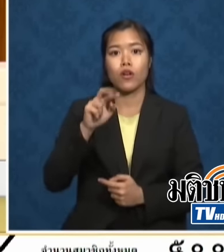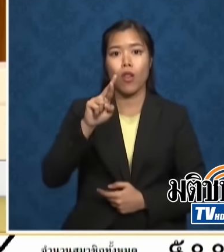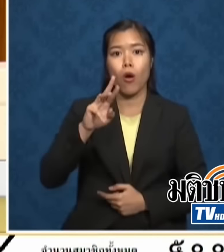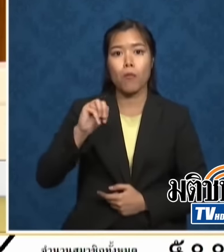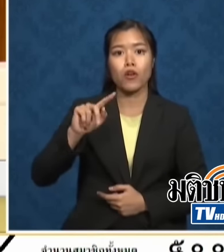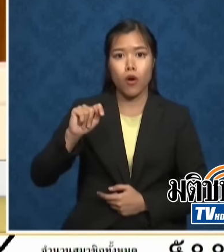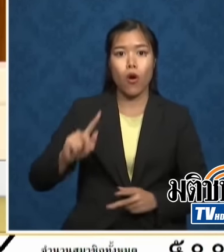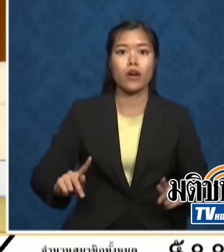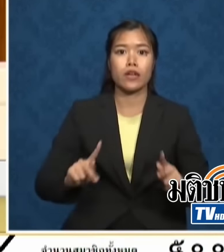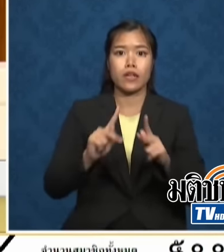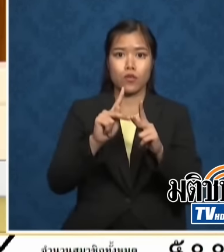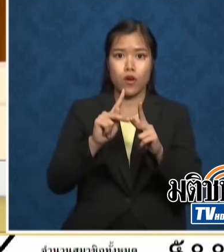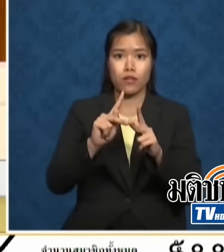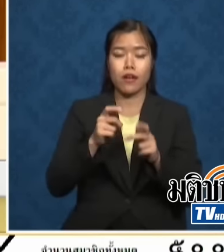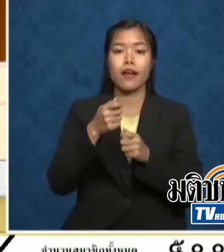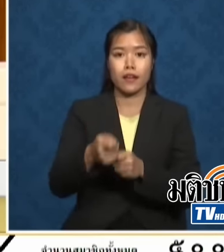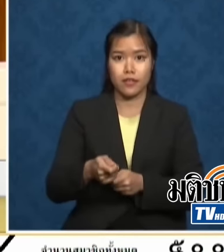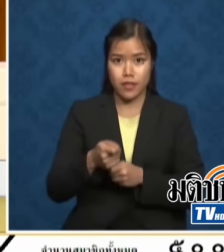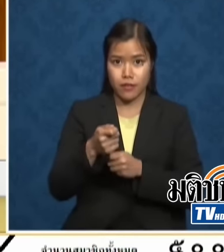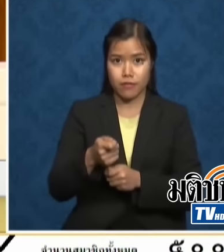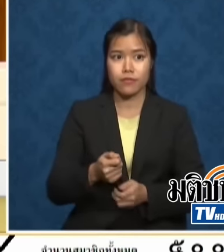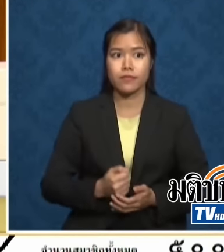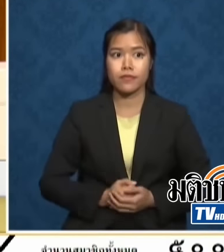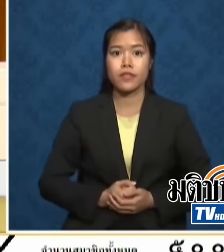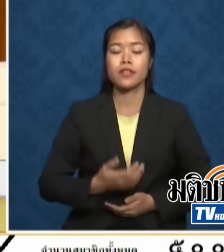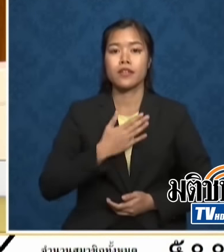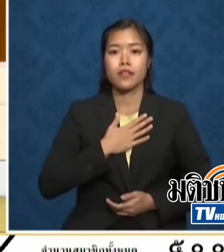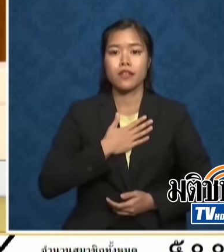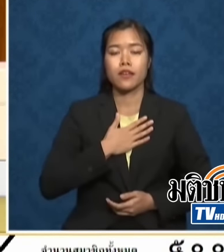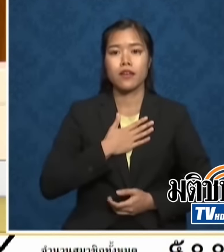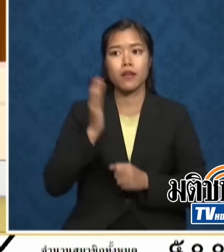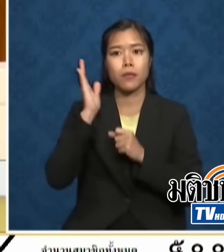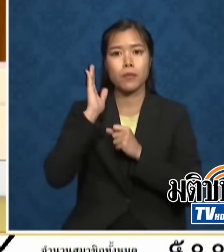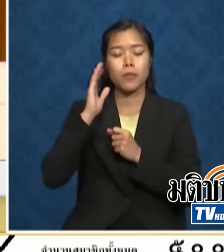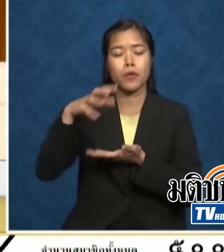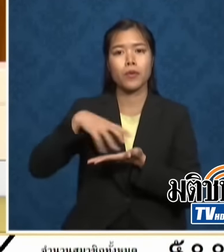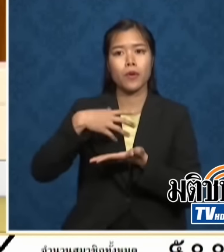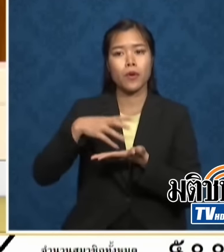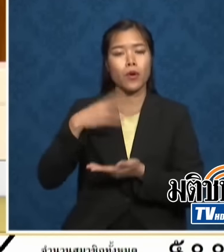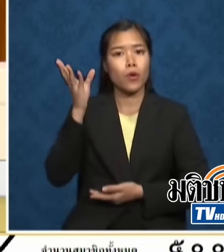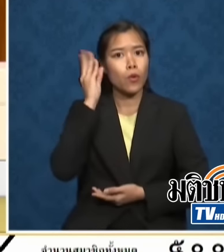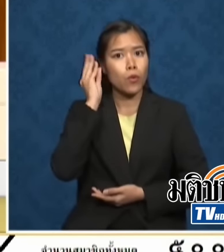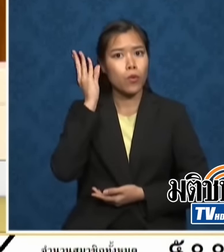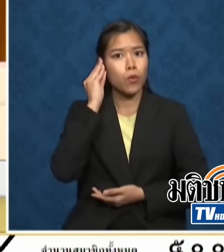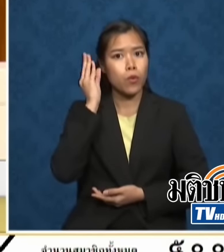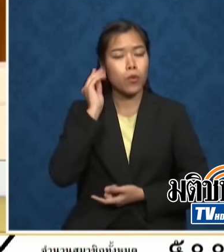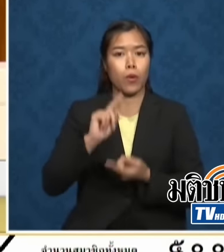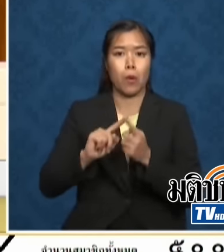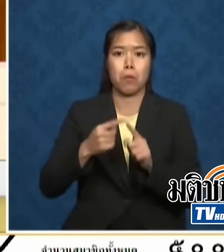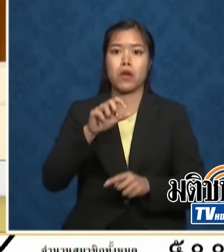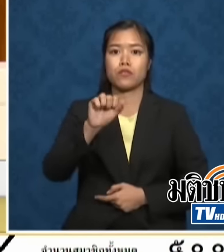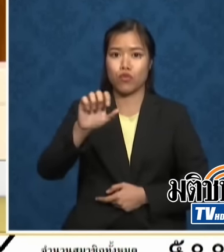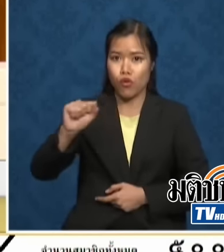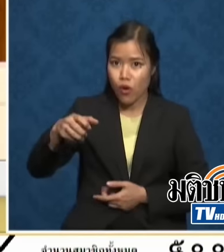ณ์ผมนั่งฟังการบรรยายเพิ่มเติมของเพื่อนสมาชิกสภาผู้แทนราษฎ